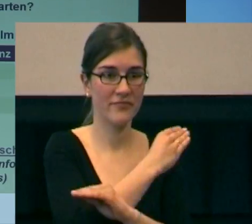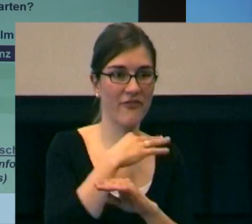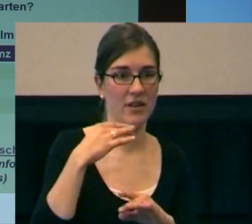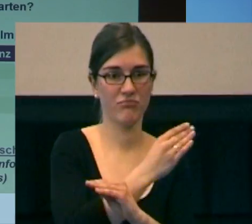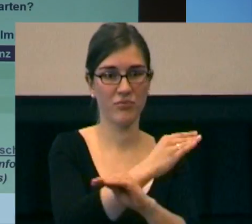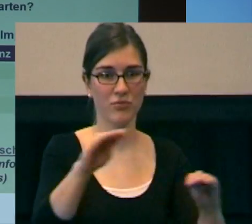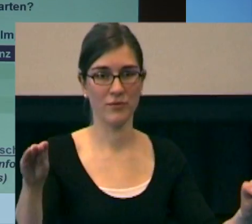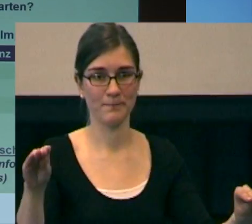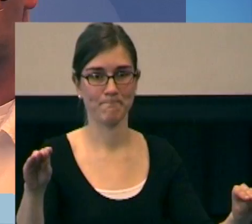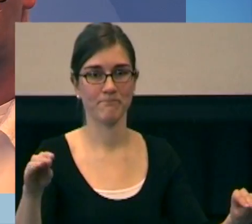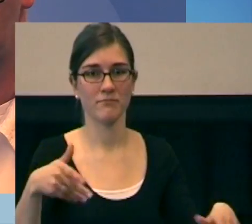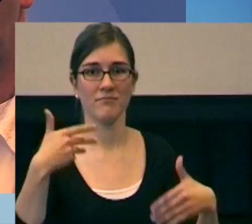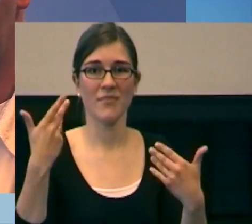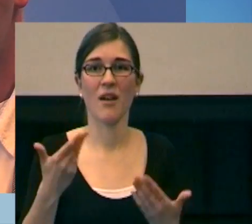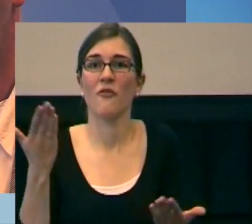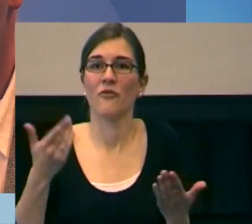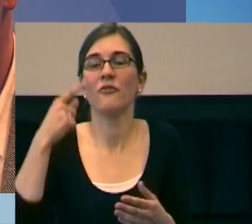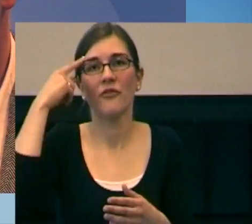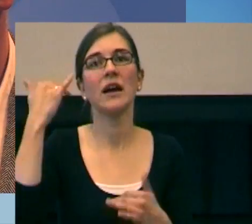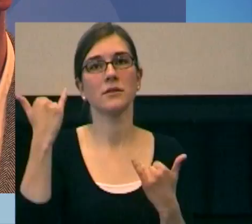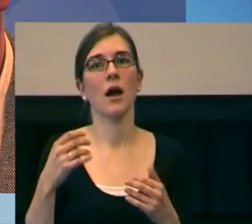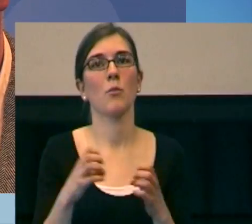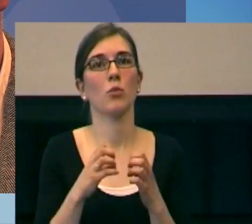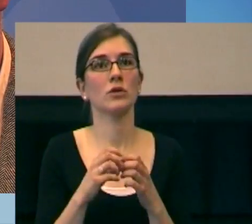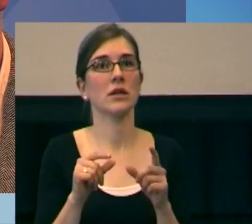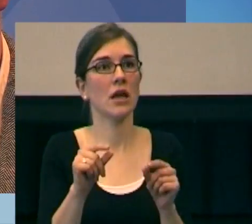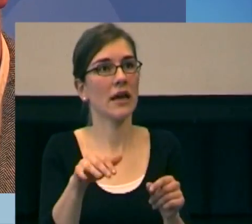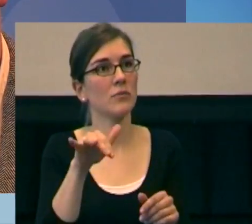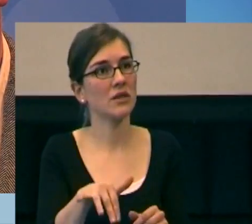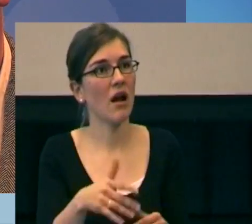Was nützt uns das Wissen über ein vorhandenes Prostatakarzinom?